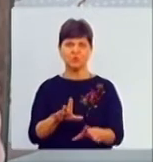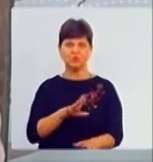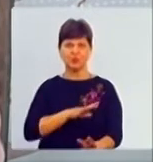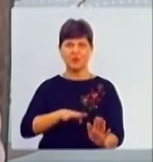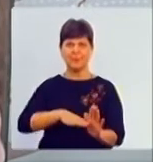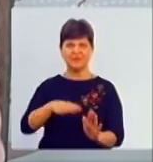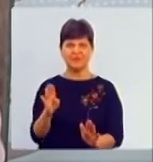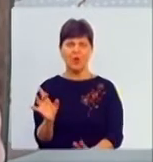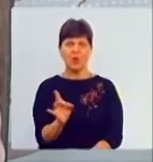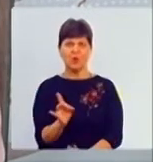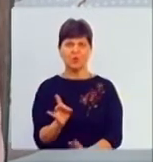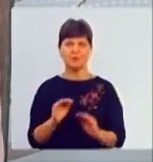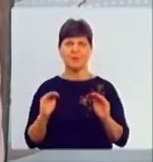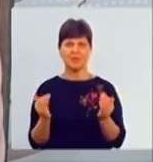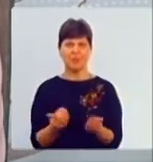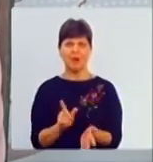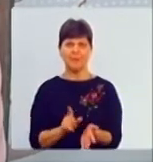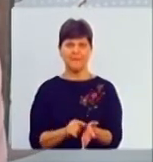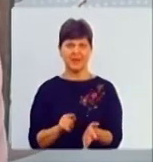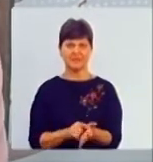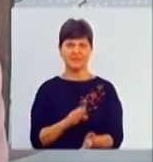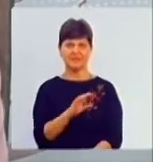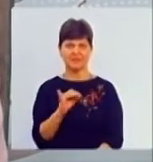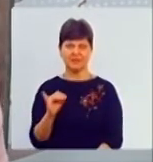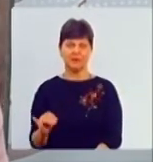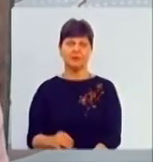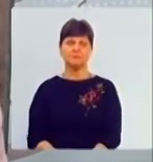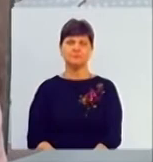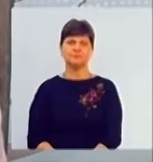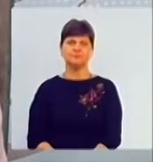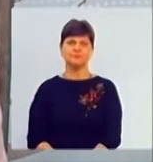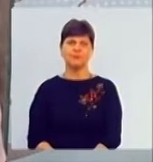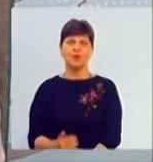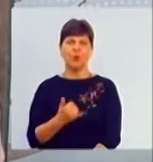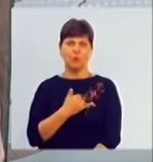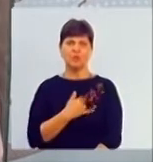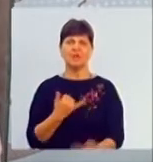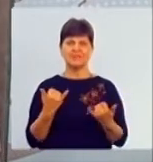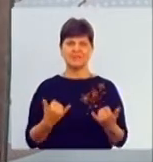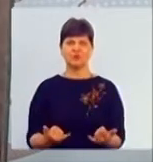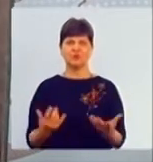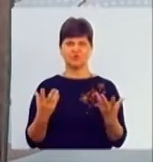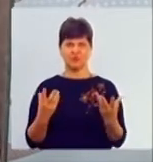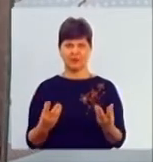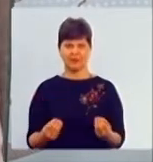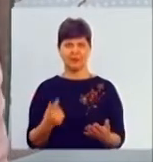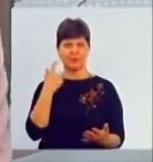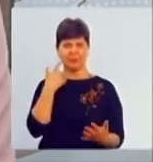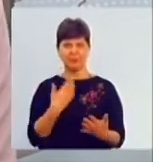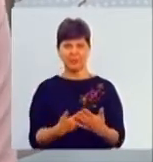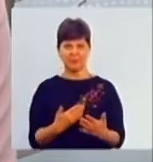розмір мінімальної пенсії, то у нас на сьогоднішній день десь